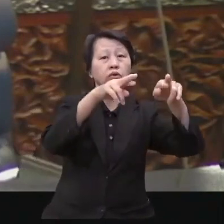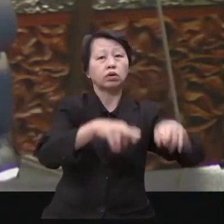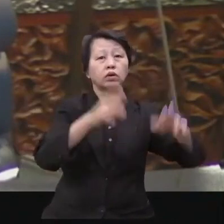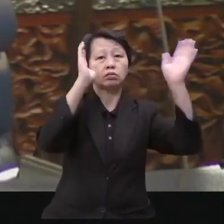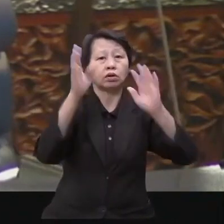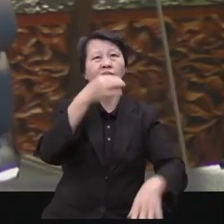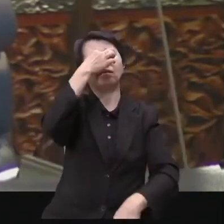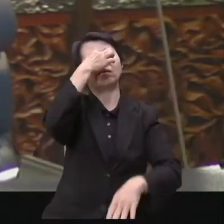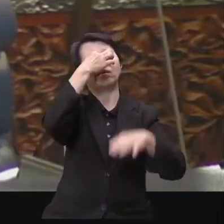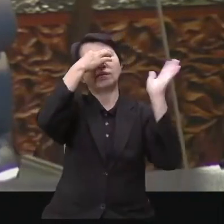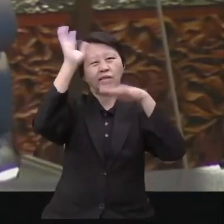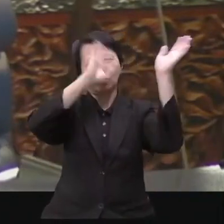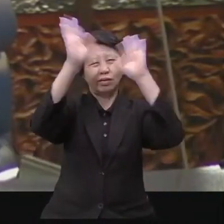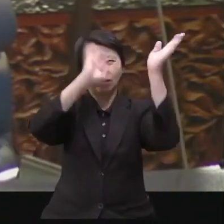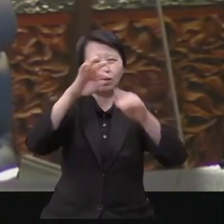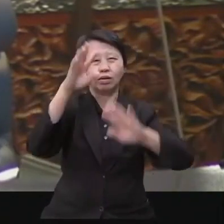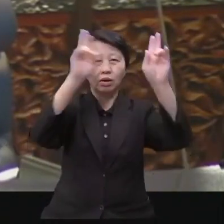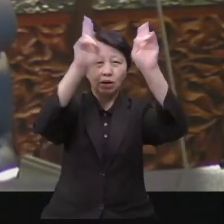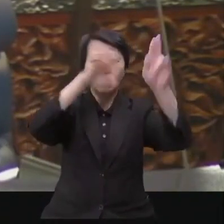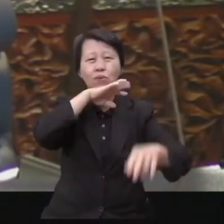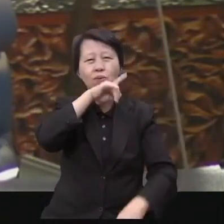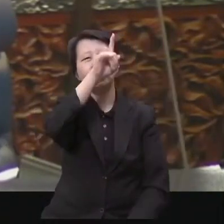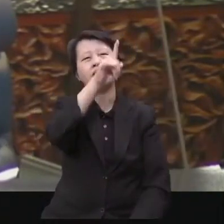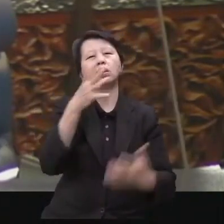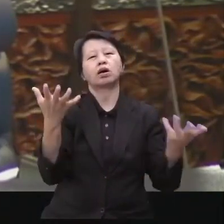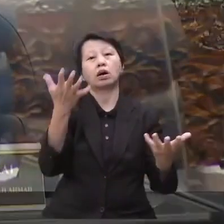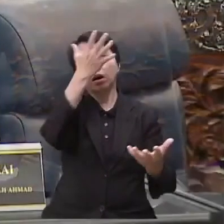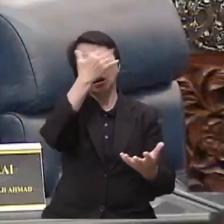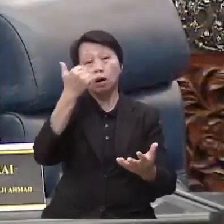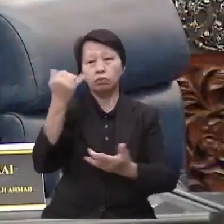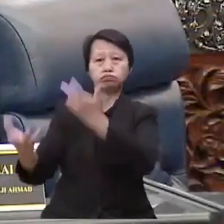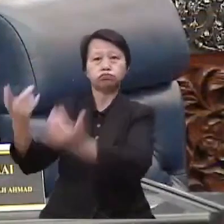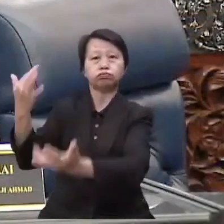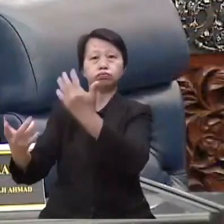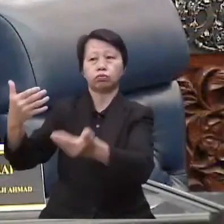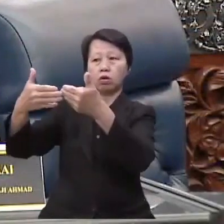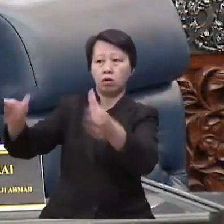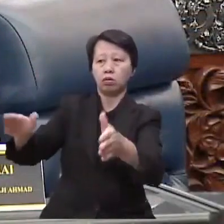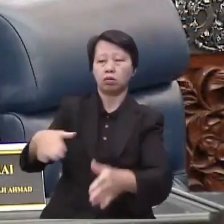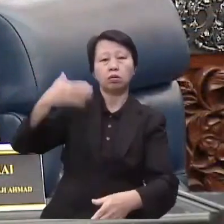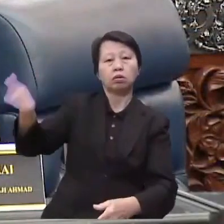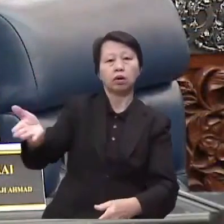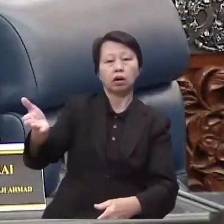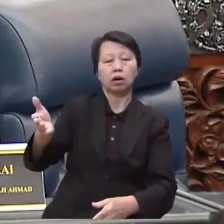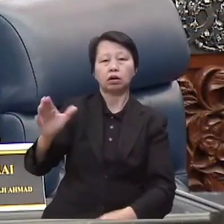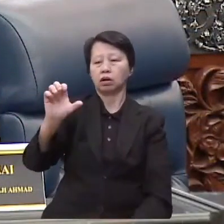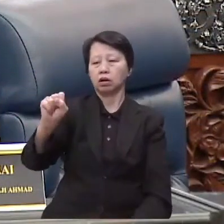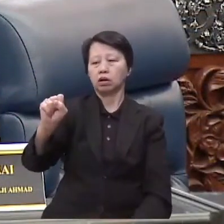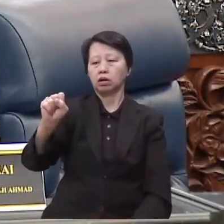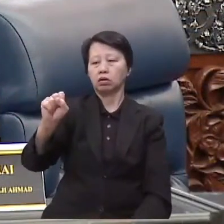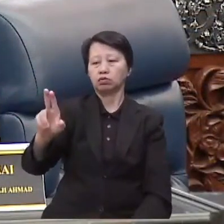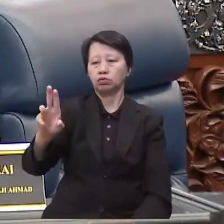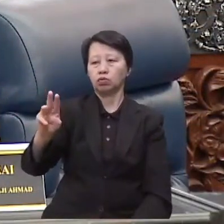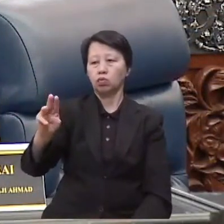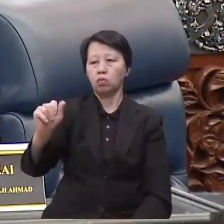Malaysia dalam isu jerubu yang diakibatkan oleh pembakaran terbuka di bahagian Sumatera Terima kasih